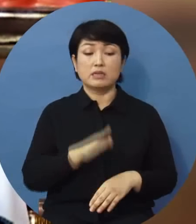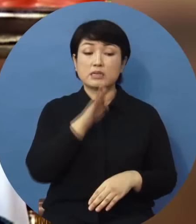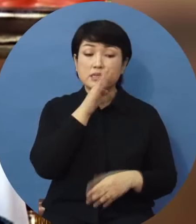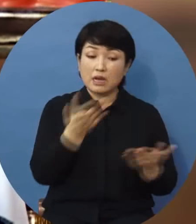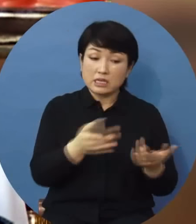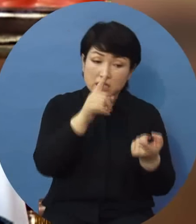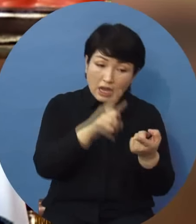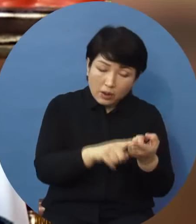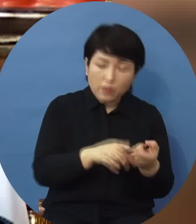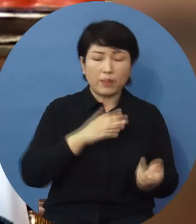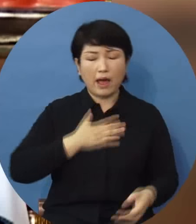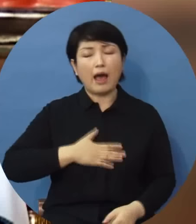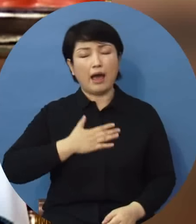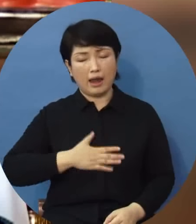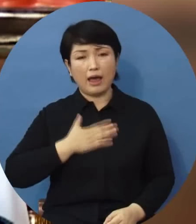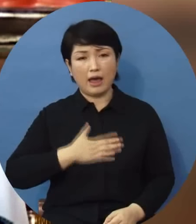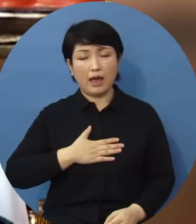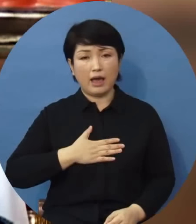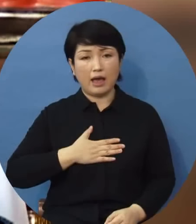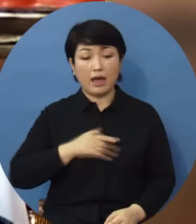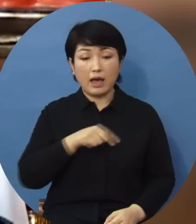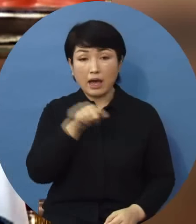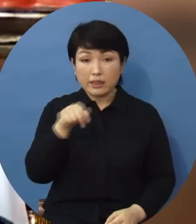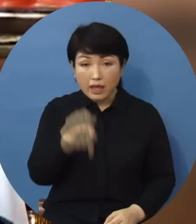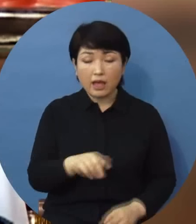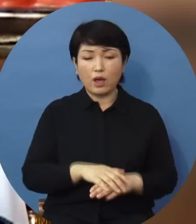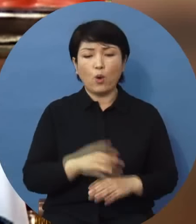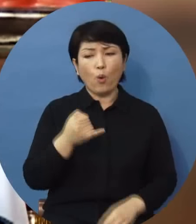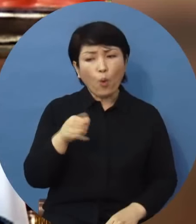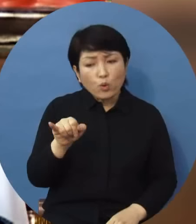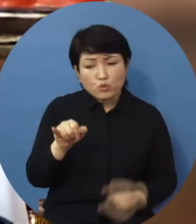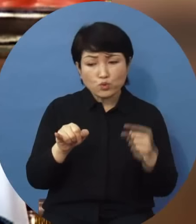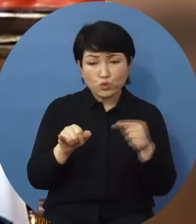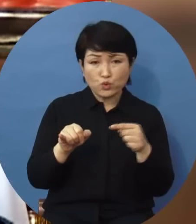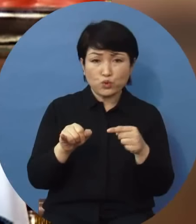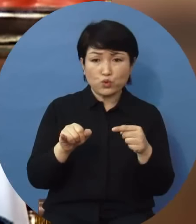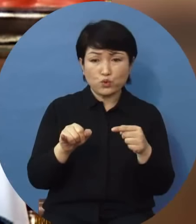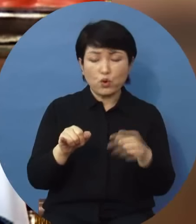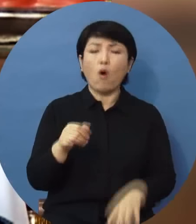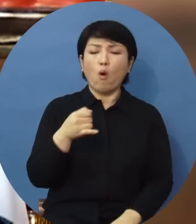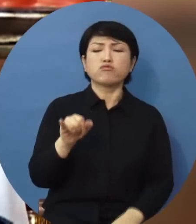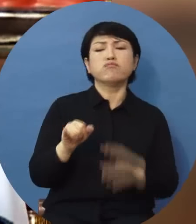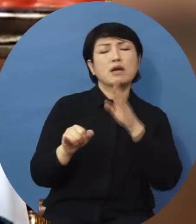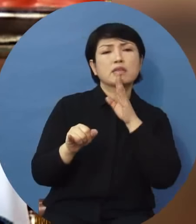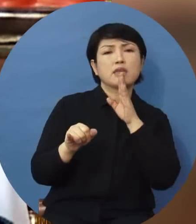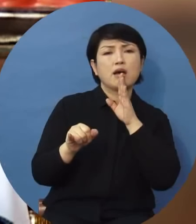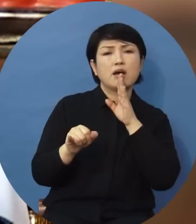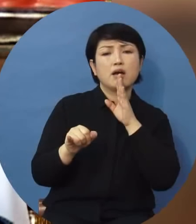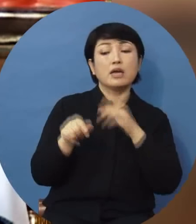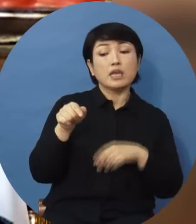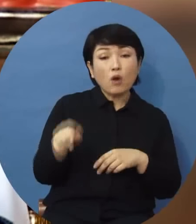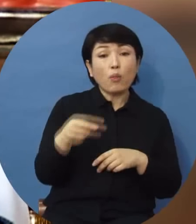사실을 사실대로 알아차린다 하는 이 말 속에는 오류를 오류로 알아차리는 것,